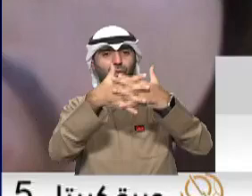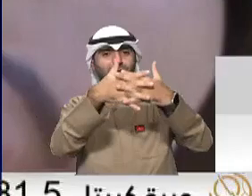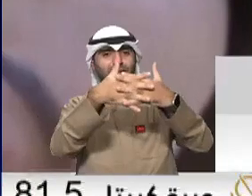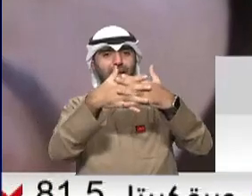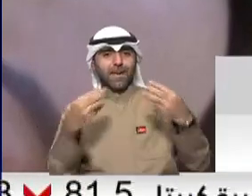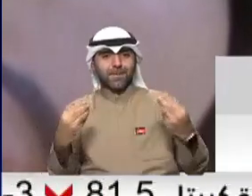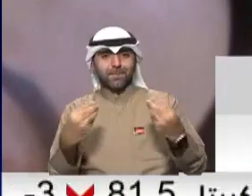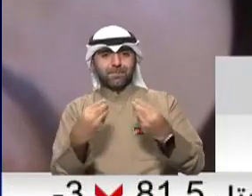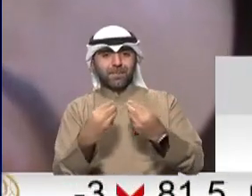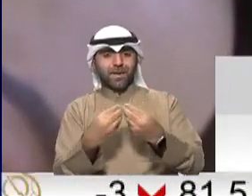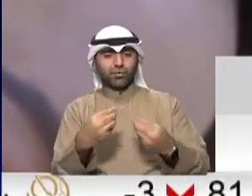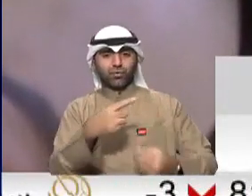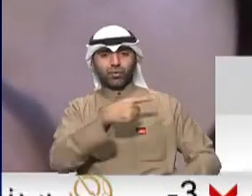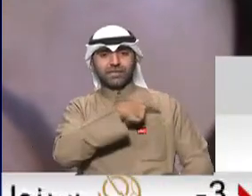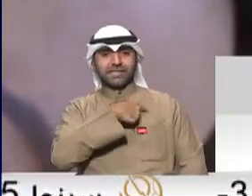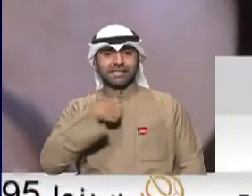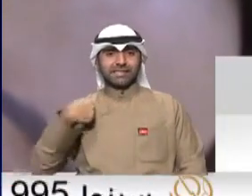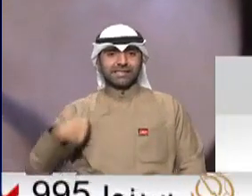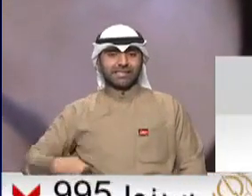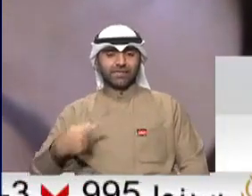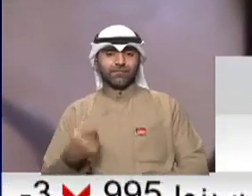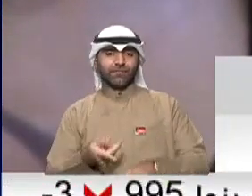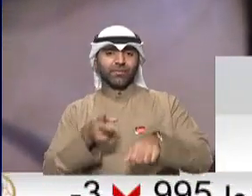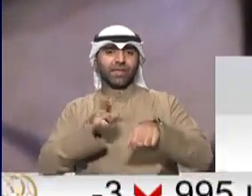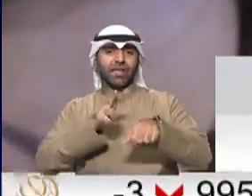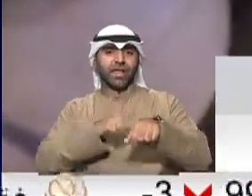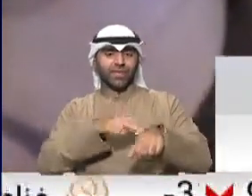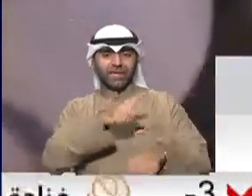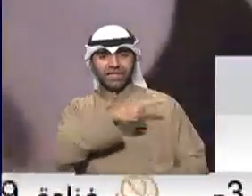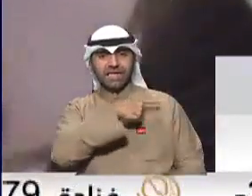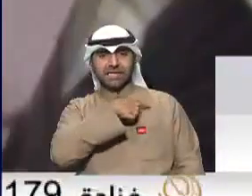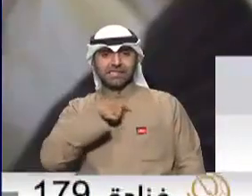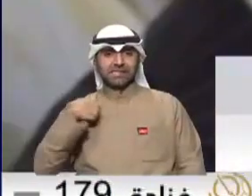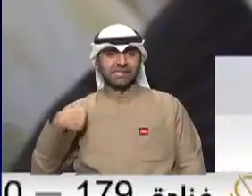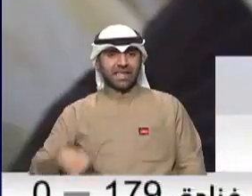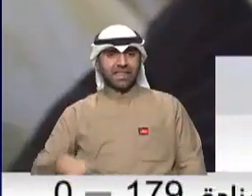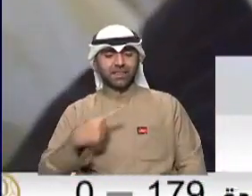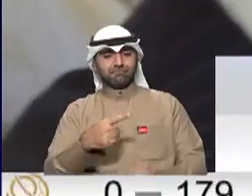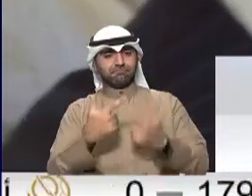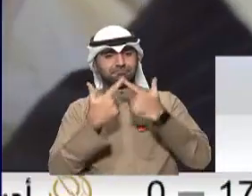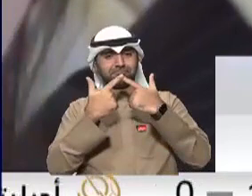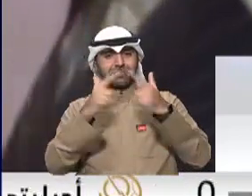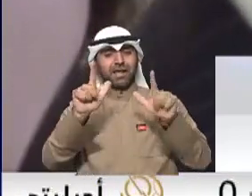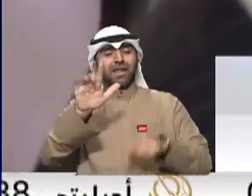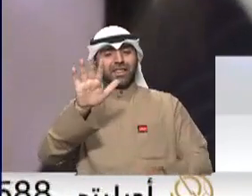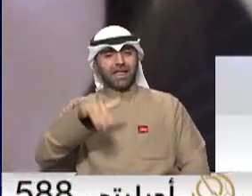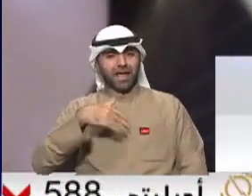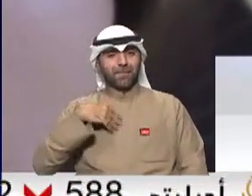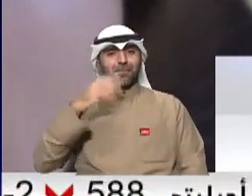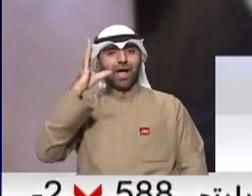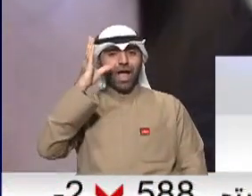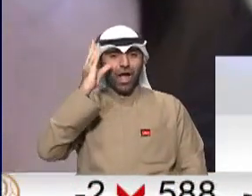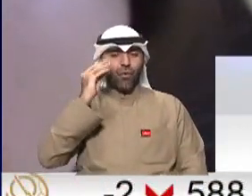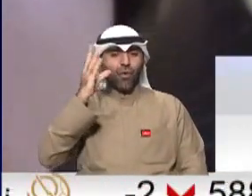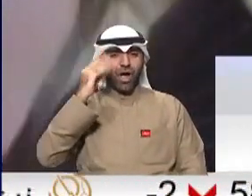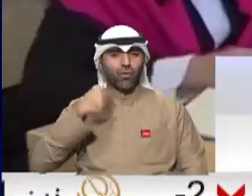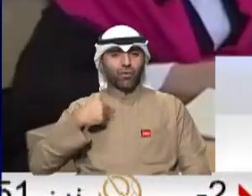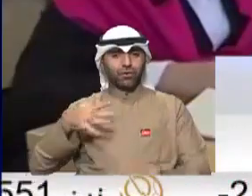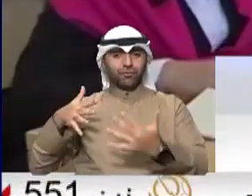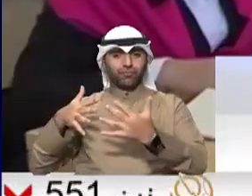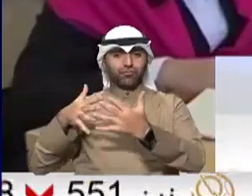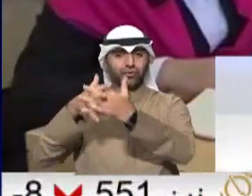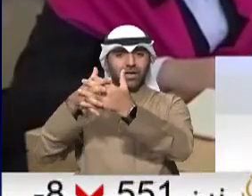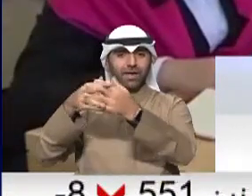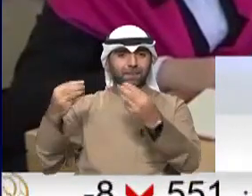الصين تريد أن تتحالف معها تحالف استراتيجي للدفاع عن السرديات الروسية، بينما